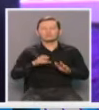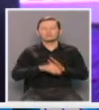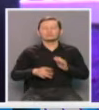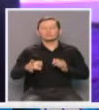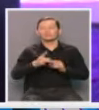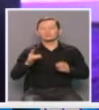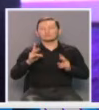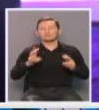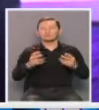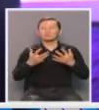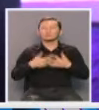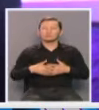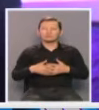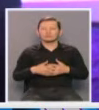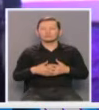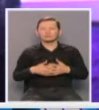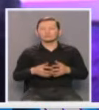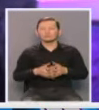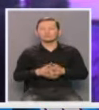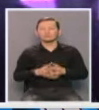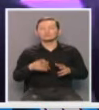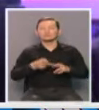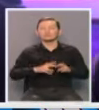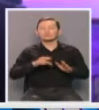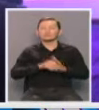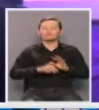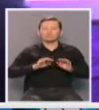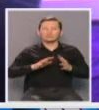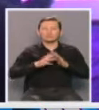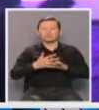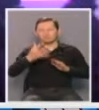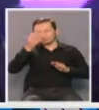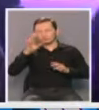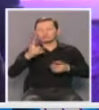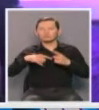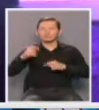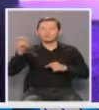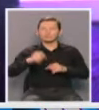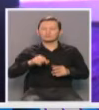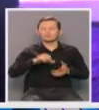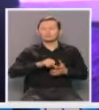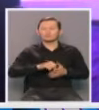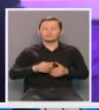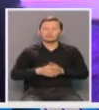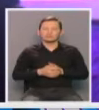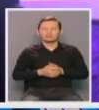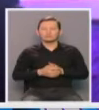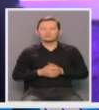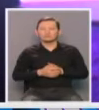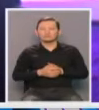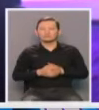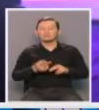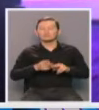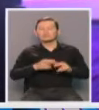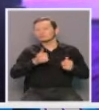республикалық деңгейге шығып, міне өзінің туған өлкесінің ауылын ұмытпай жаңағыдай келіп, қазақтың танымал өнерпаздарын әкеп,